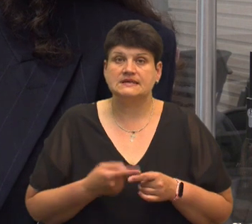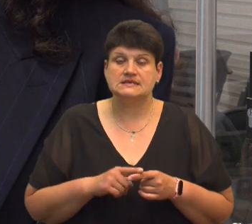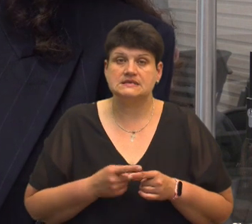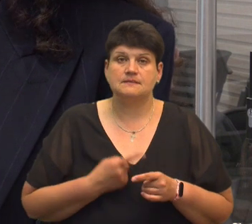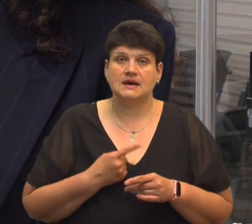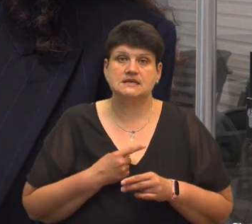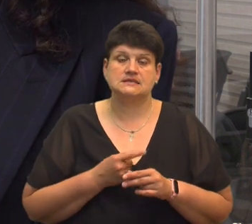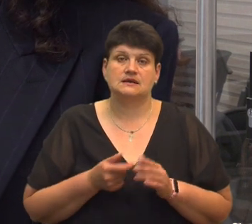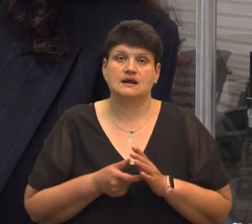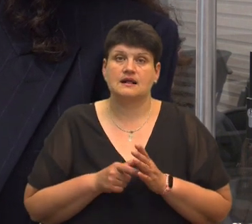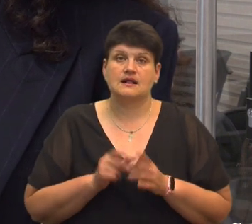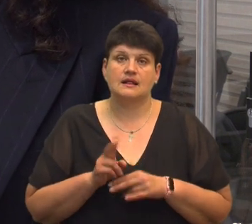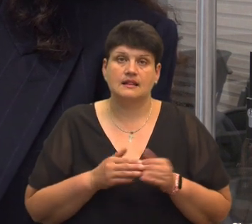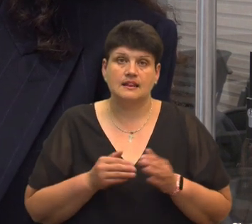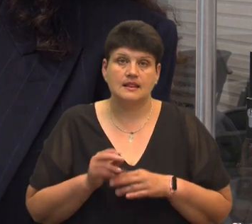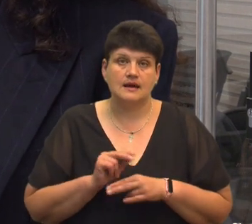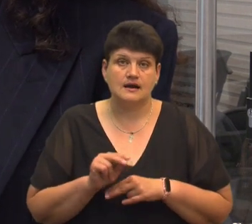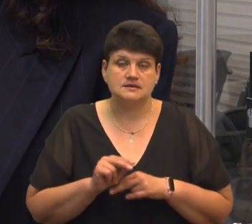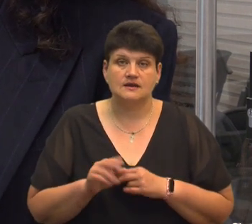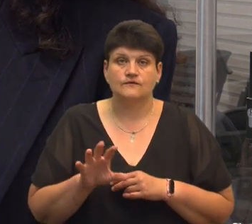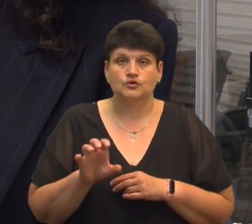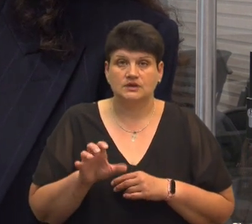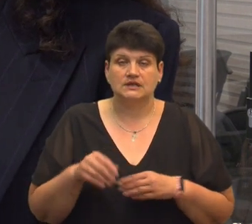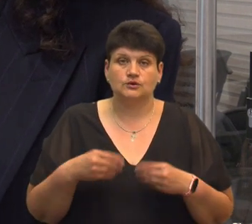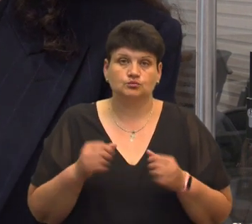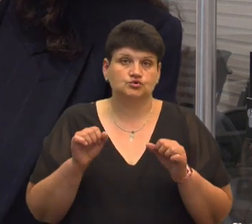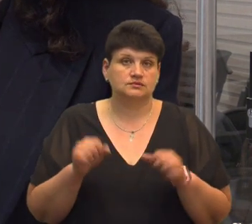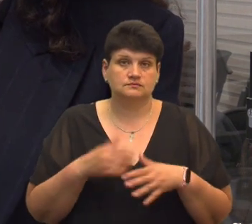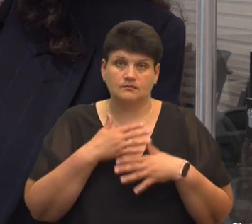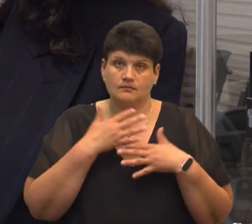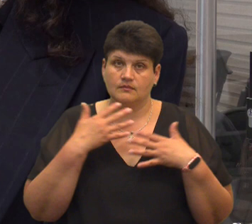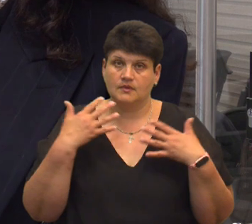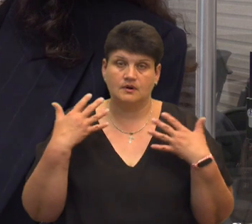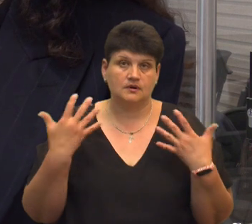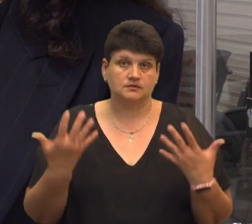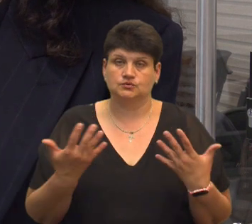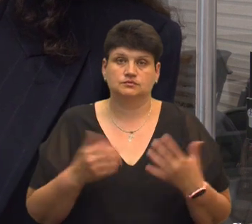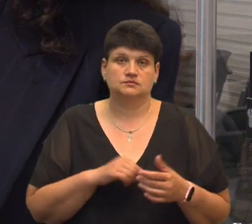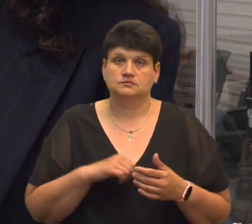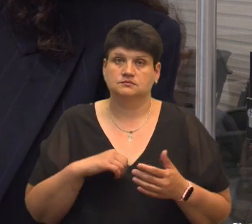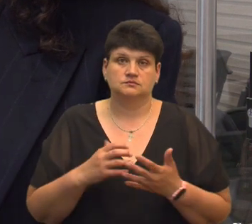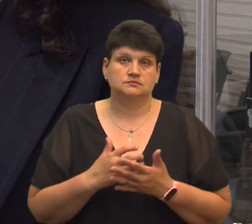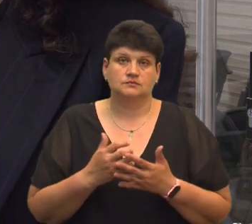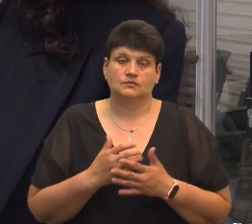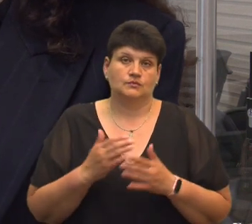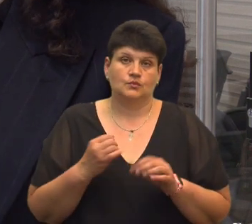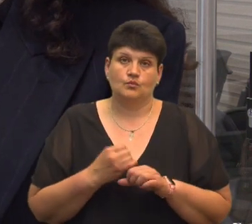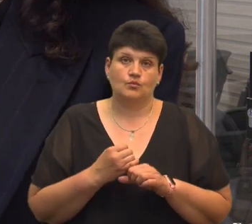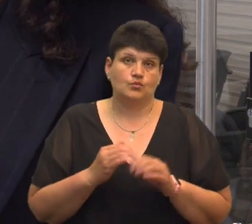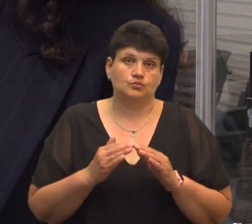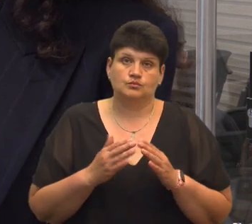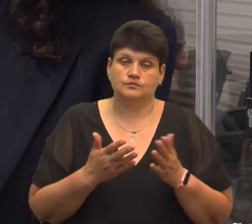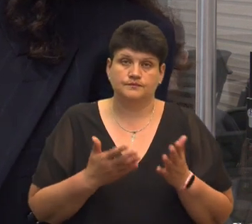фотографії відкривають їм можливості зараз дуже багато фріланс-роботи саме на фотографію,